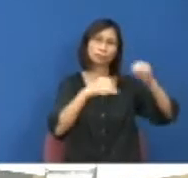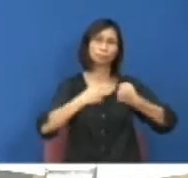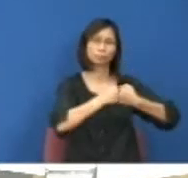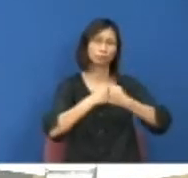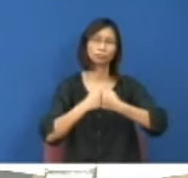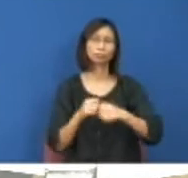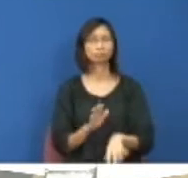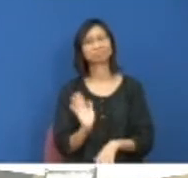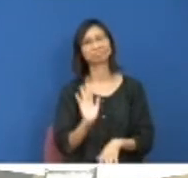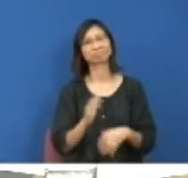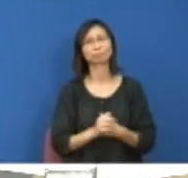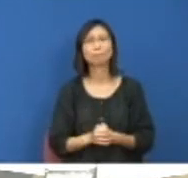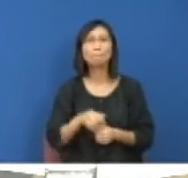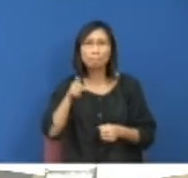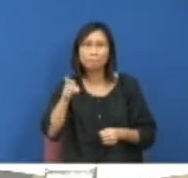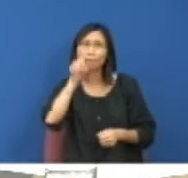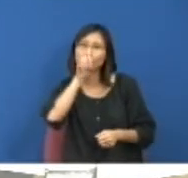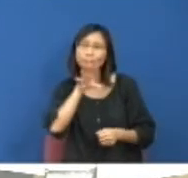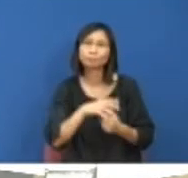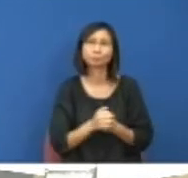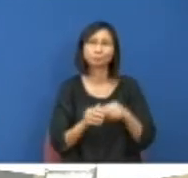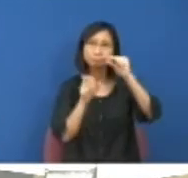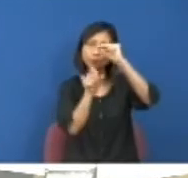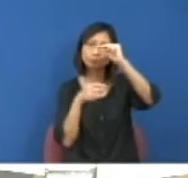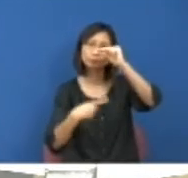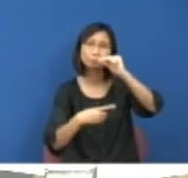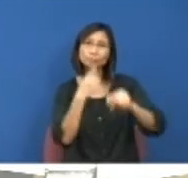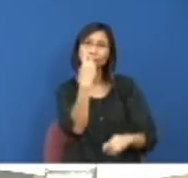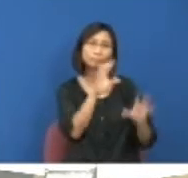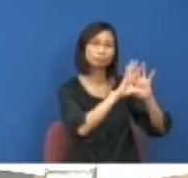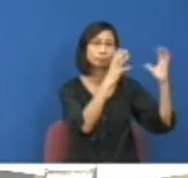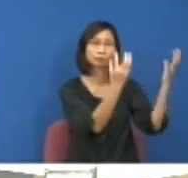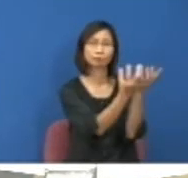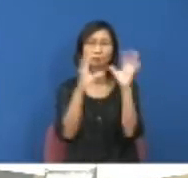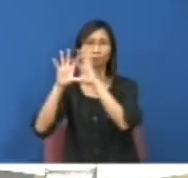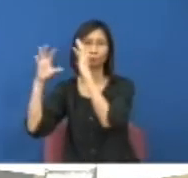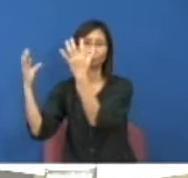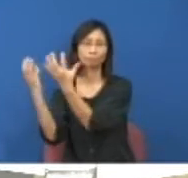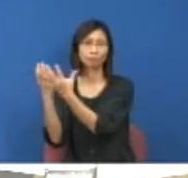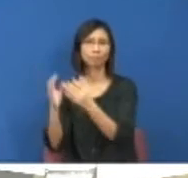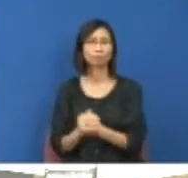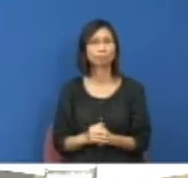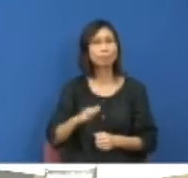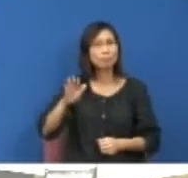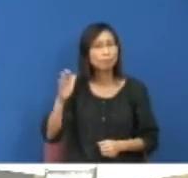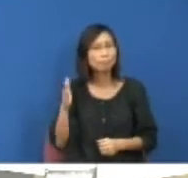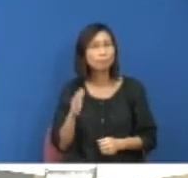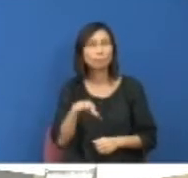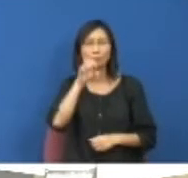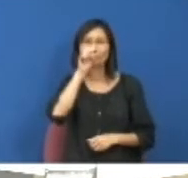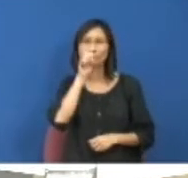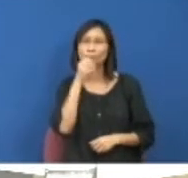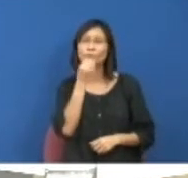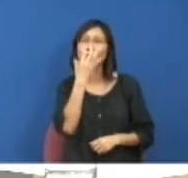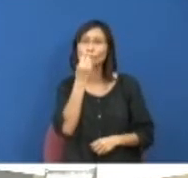即係你話七一兩批示威者係咪反，即係反映緊香港嘅階級矛